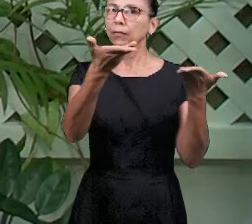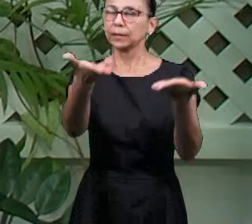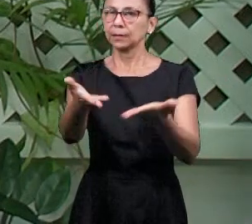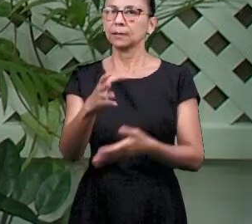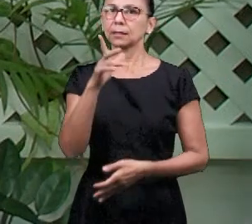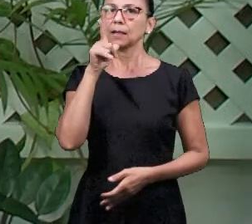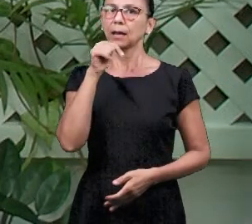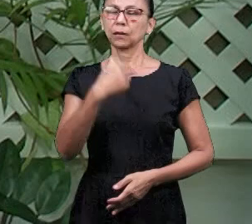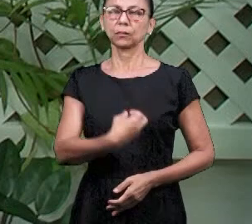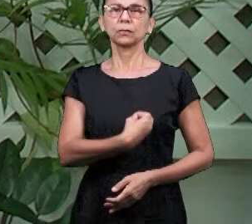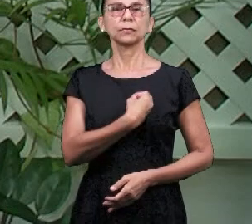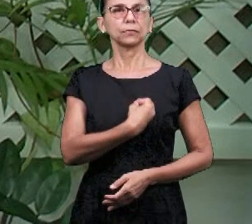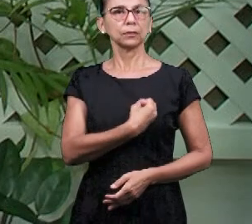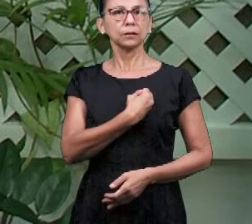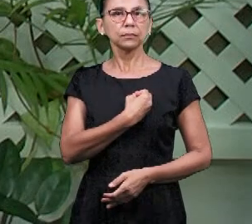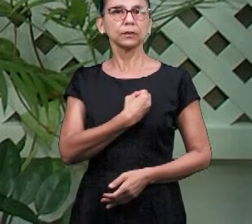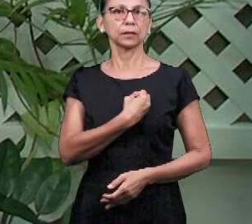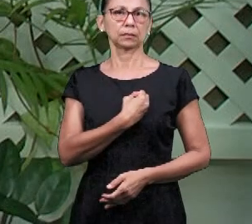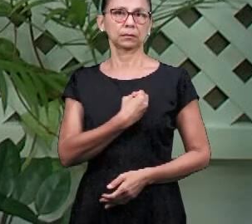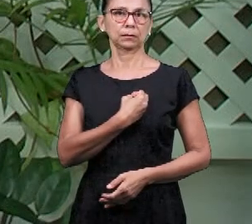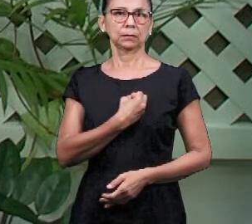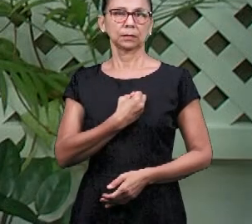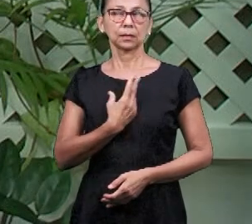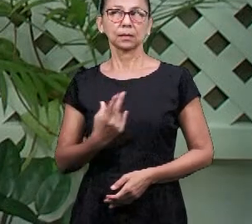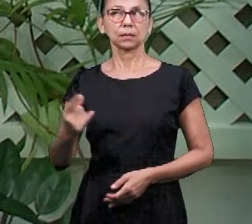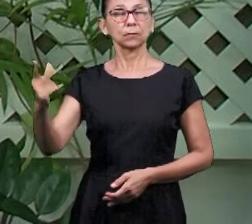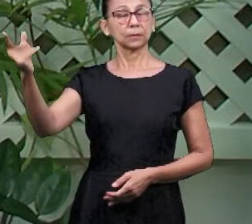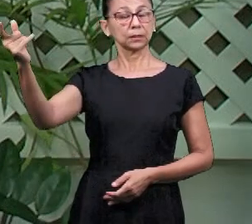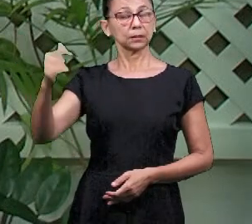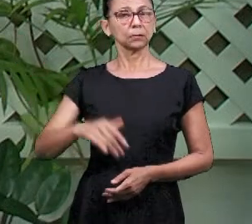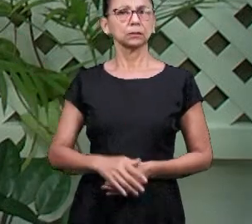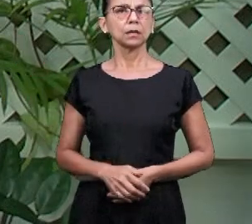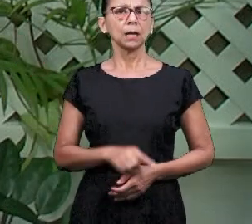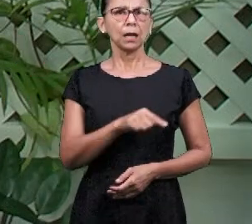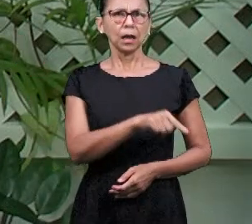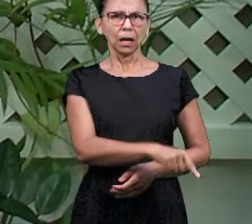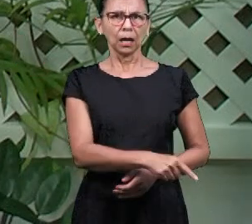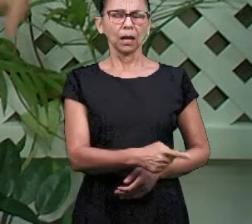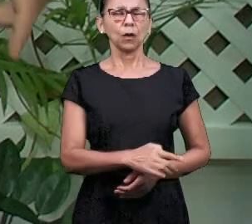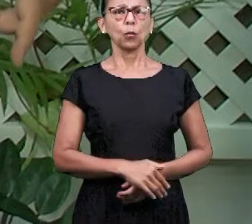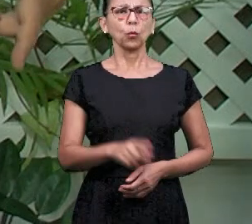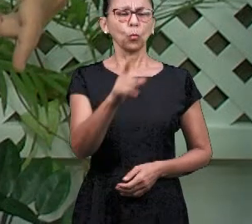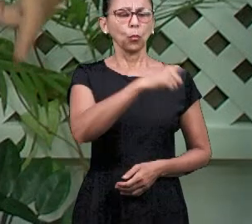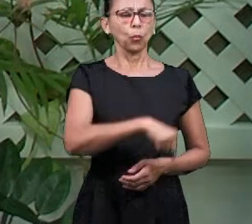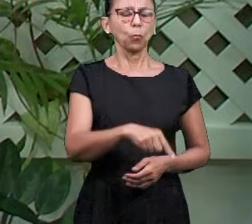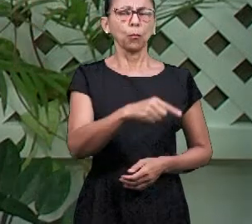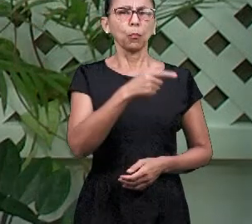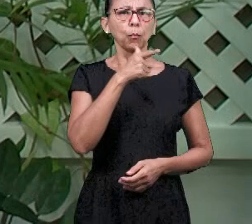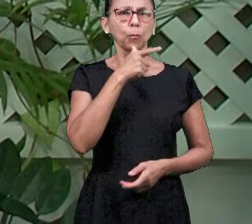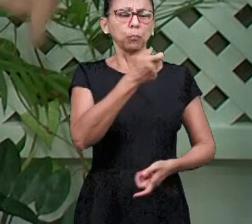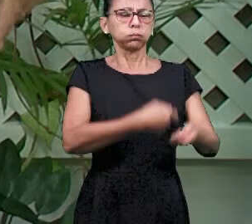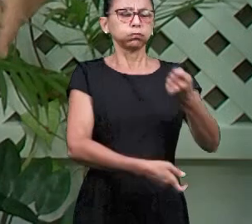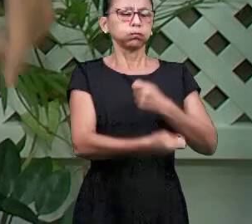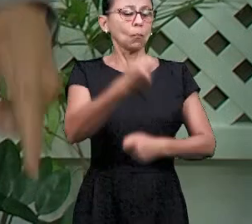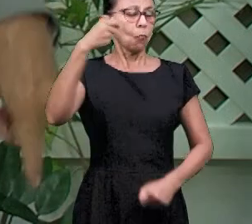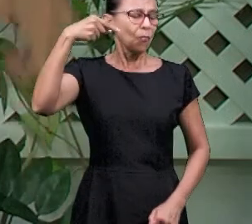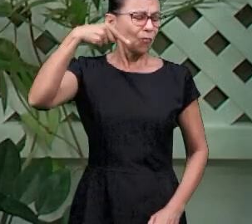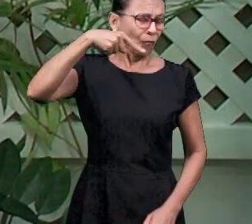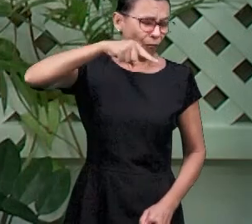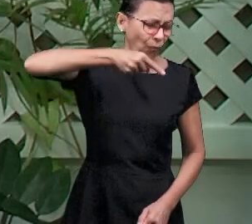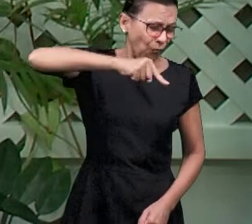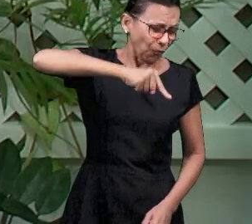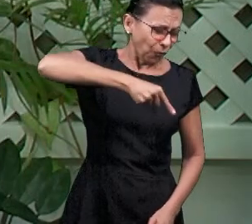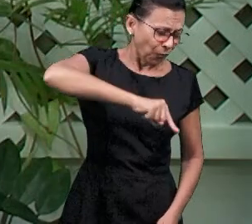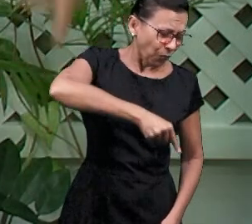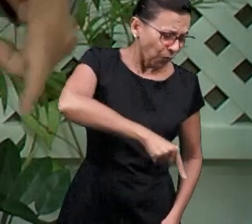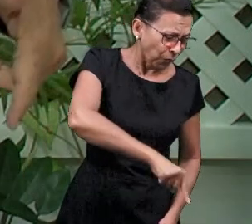et il te donnerait de l'eau de la vie. L'eau de la vie? Non, je veux l'eau du robinet. Le monde qui est là, il comprend